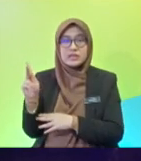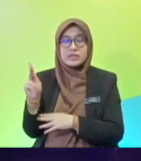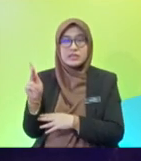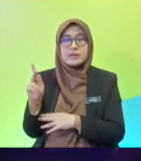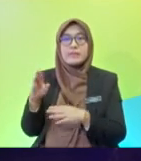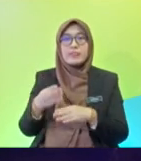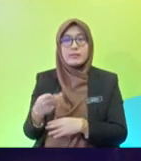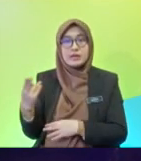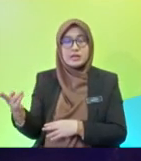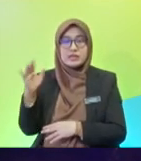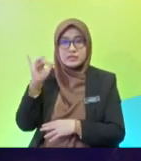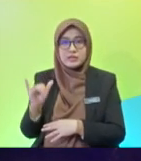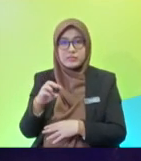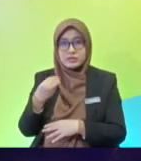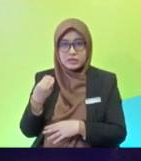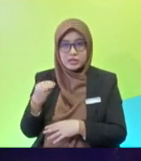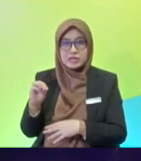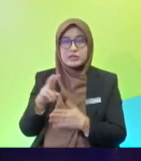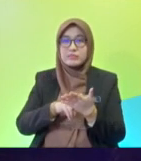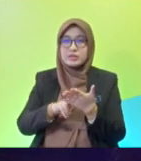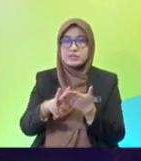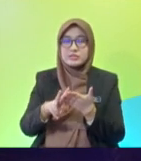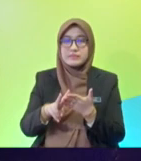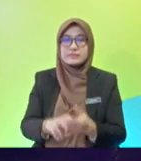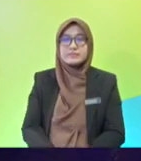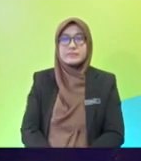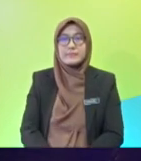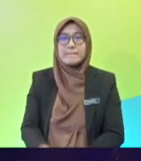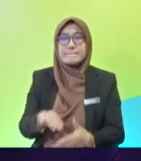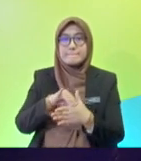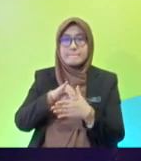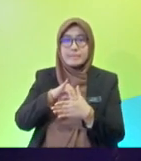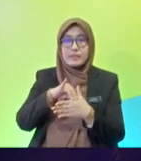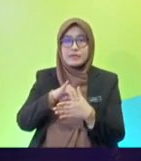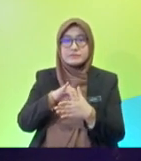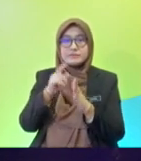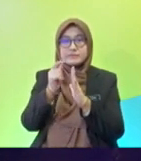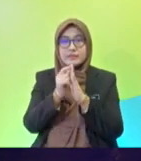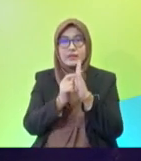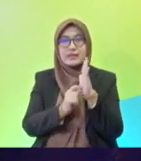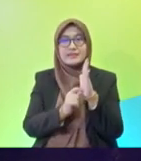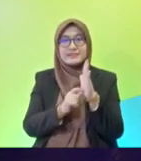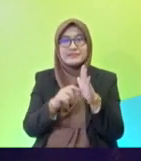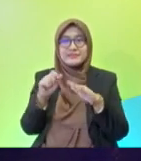yang tersirat di dalam hati dalam hati